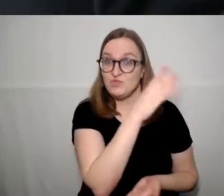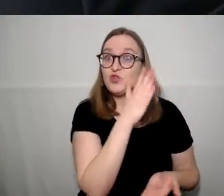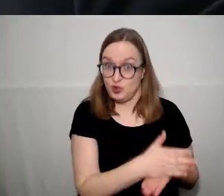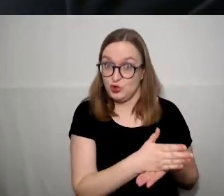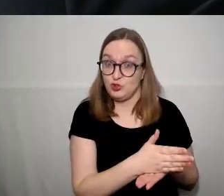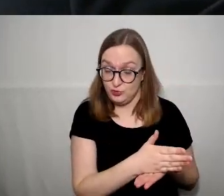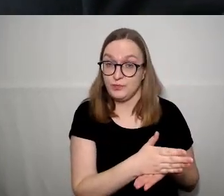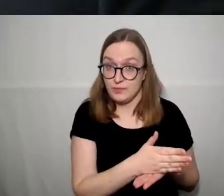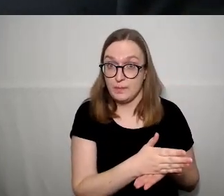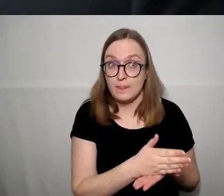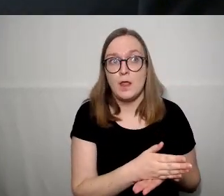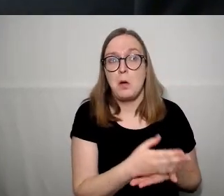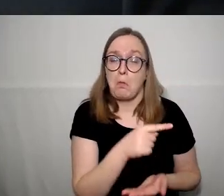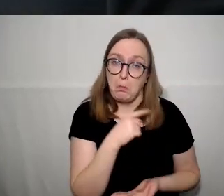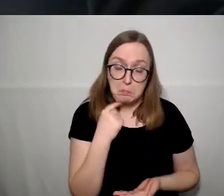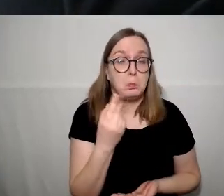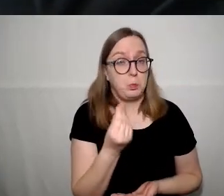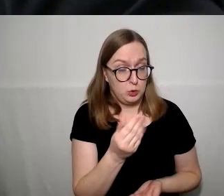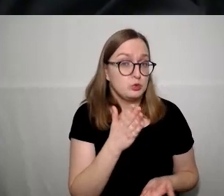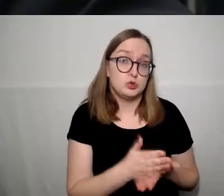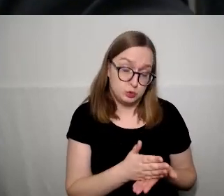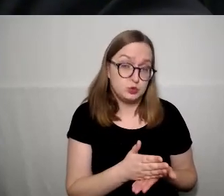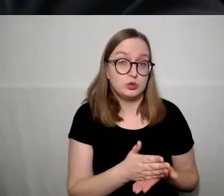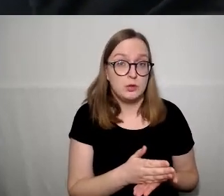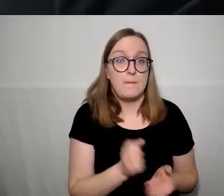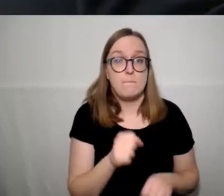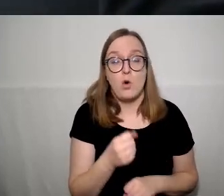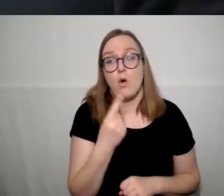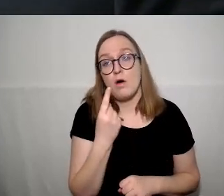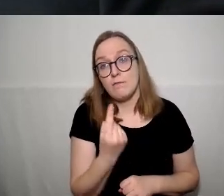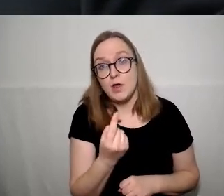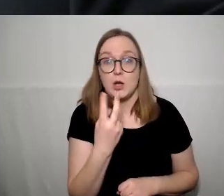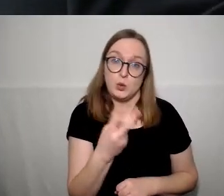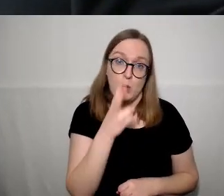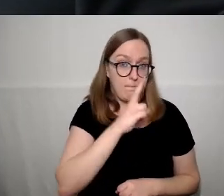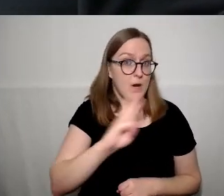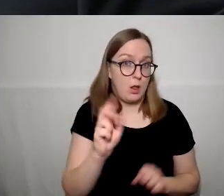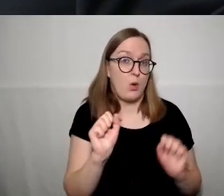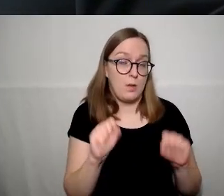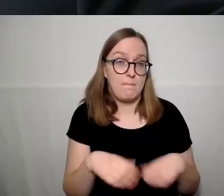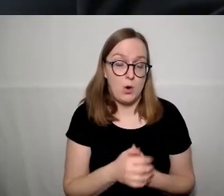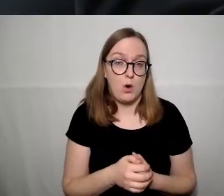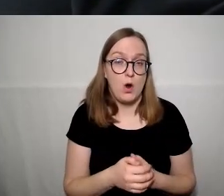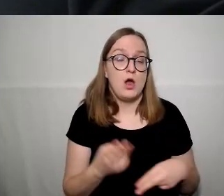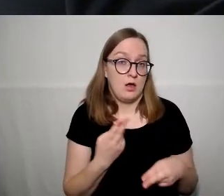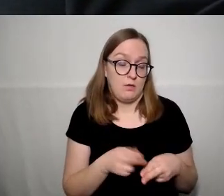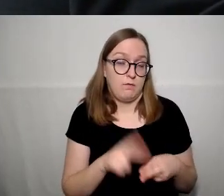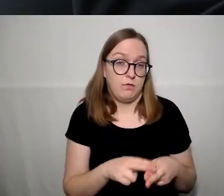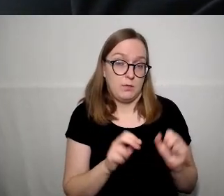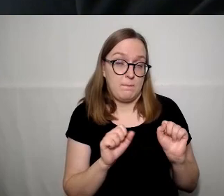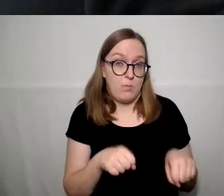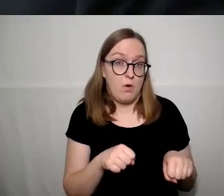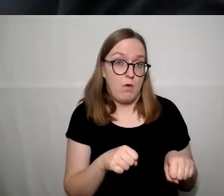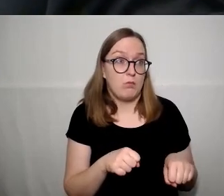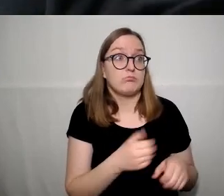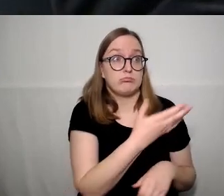ne tokia ir maža suma, mes galim kalbėti apie 2 milijonų eurų sumą, kurią galima būtų tikslingai